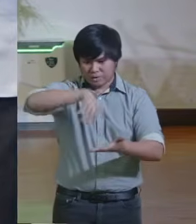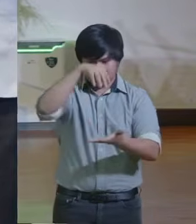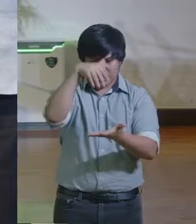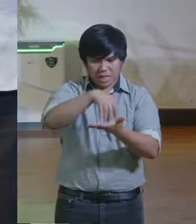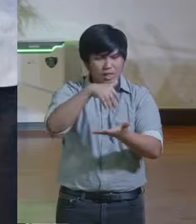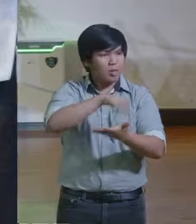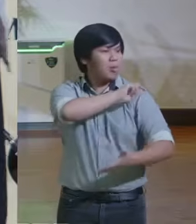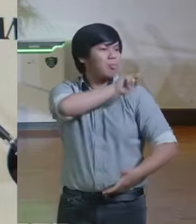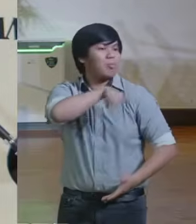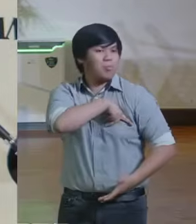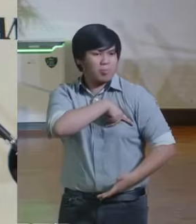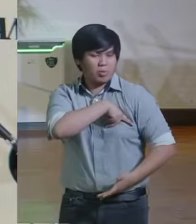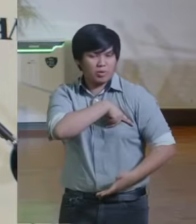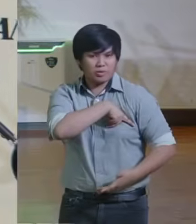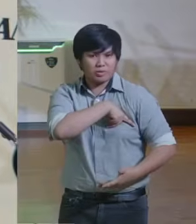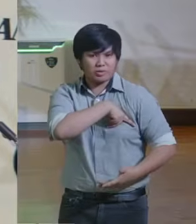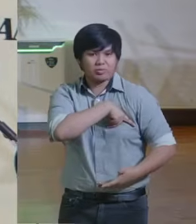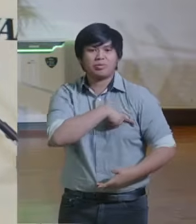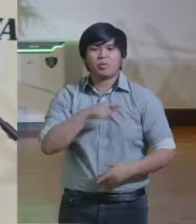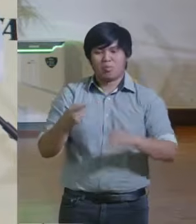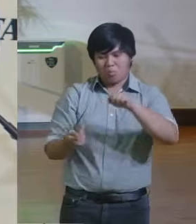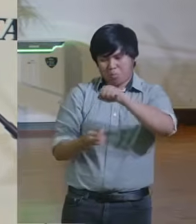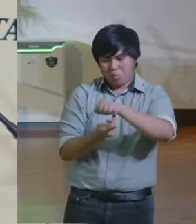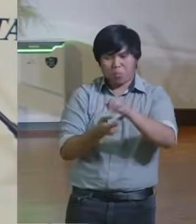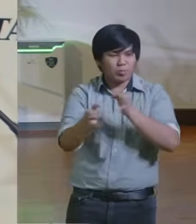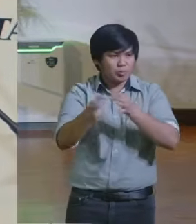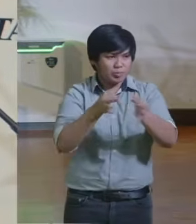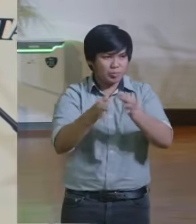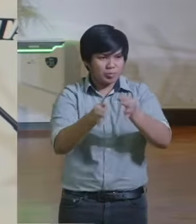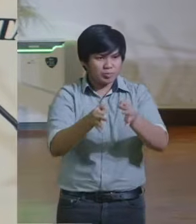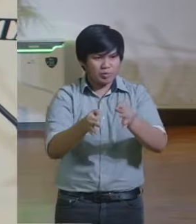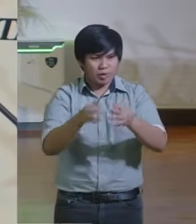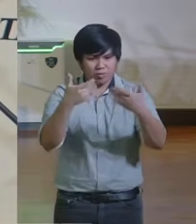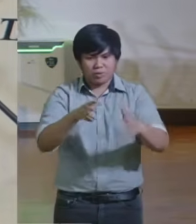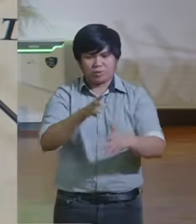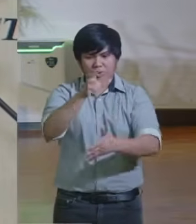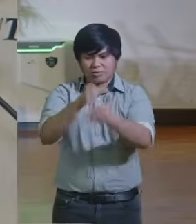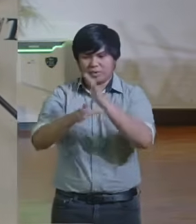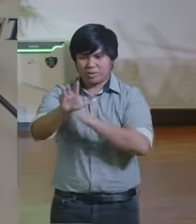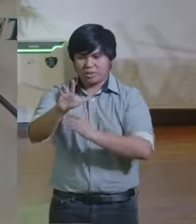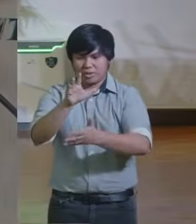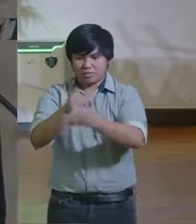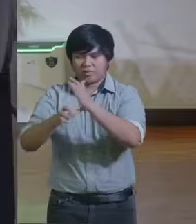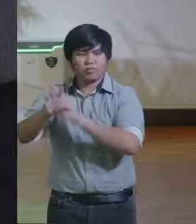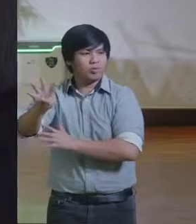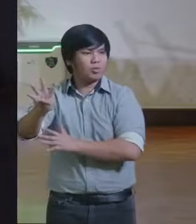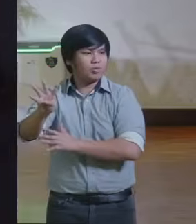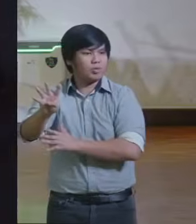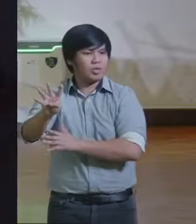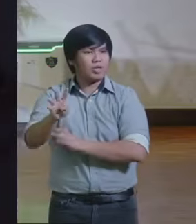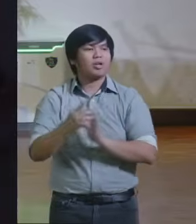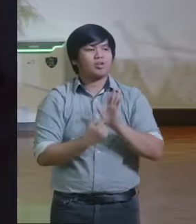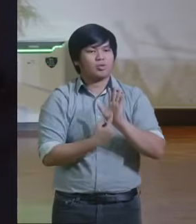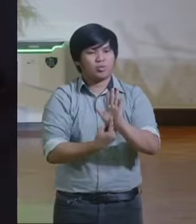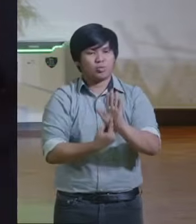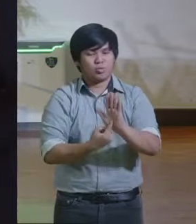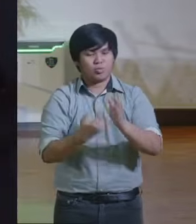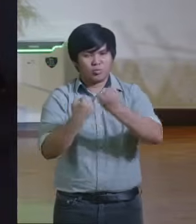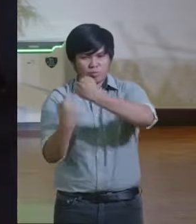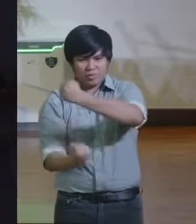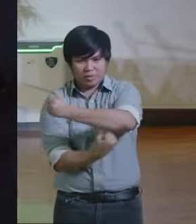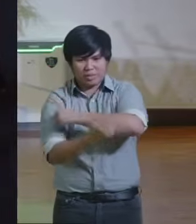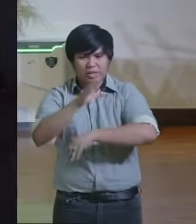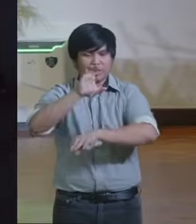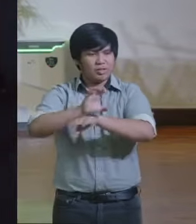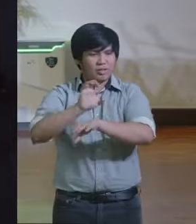doctrinal section, chapters 3 and 4. At meron siyang practical section, chapters 5 and